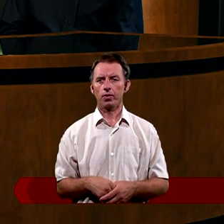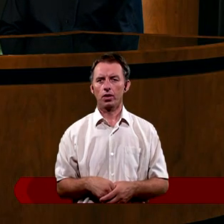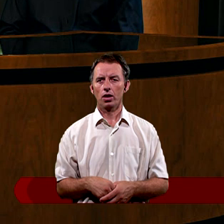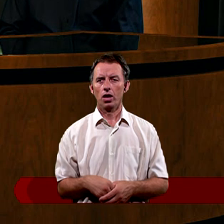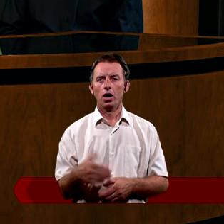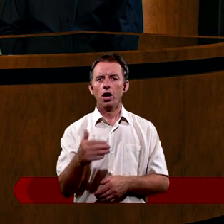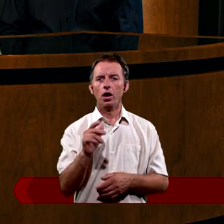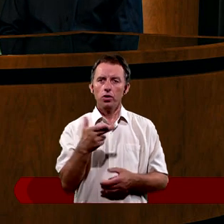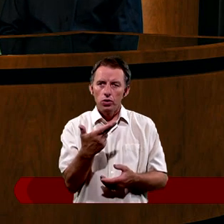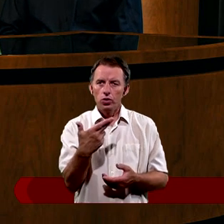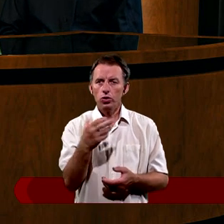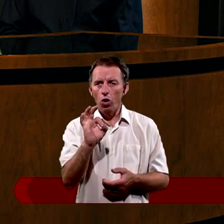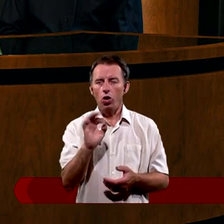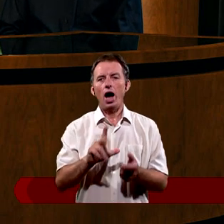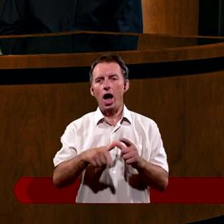No ale